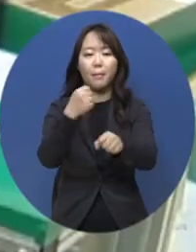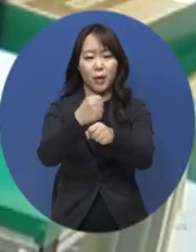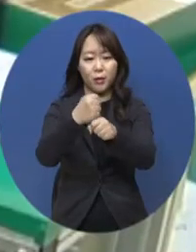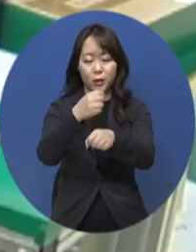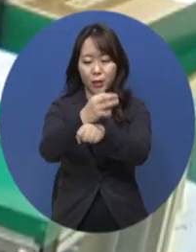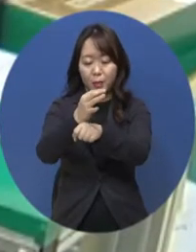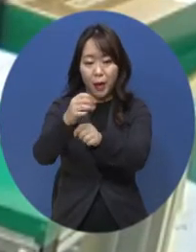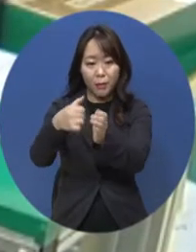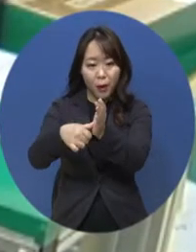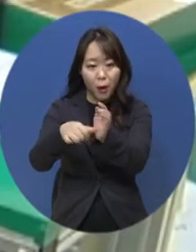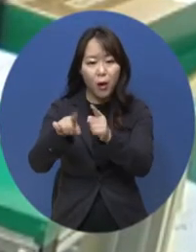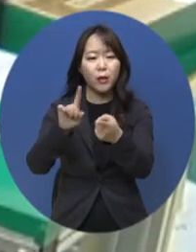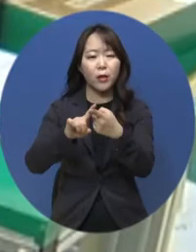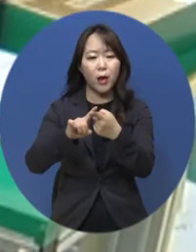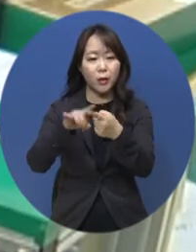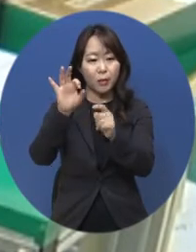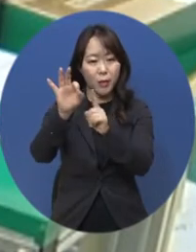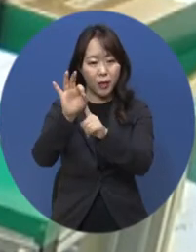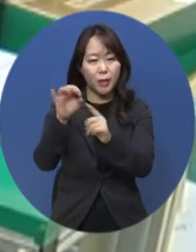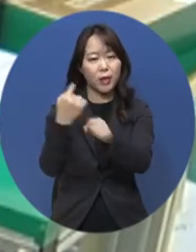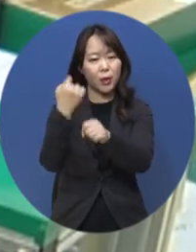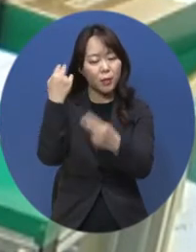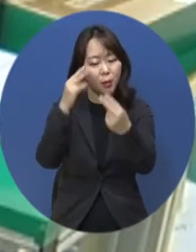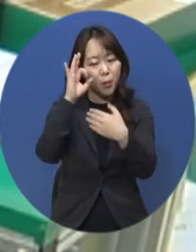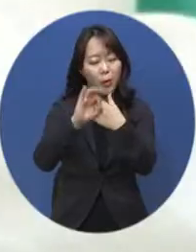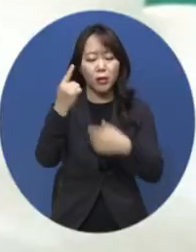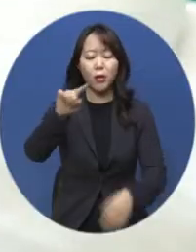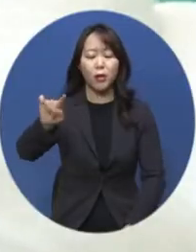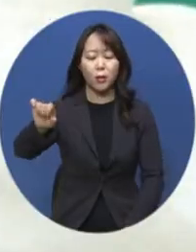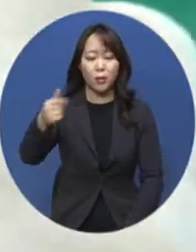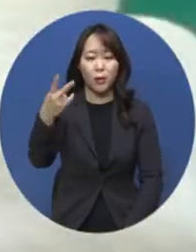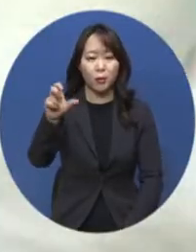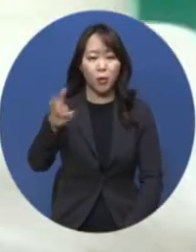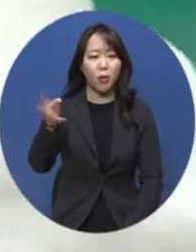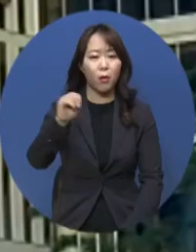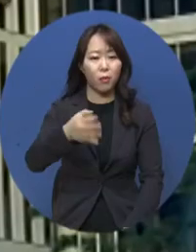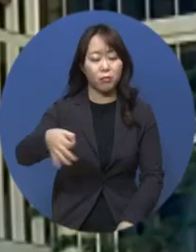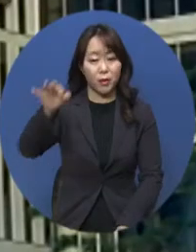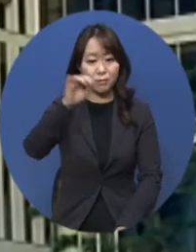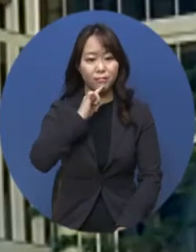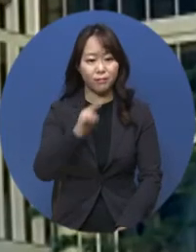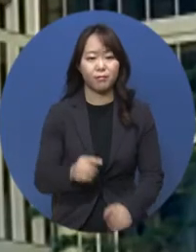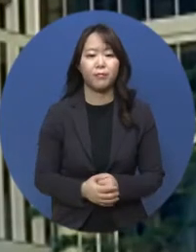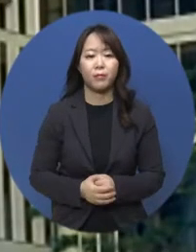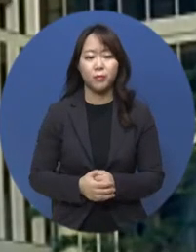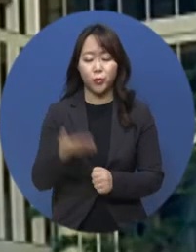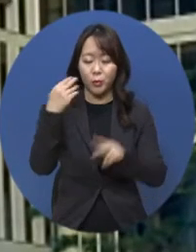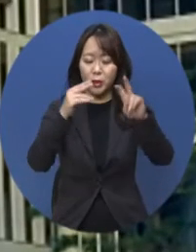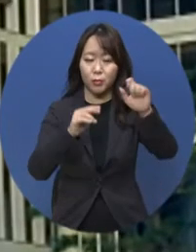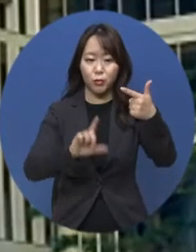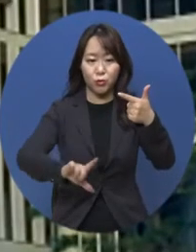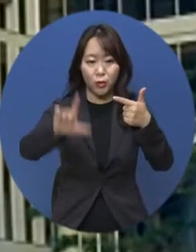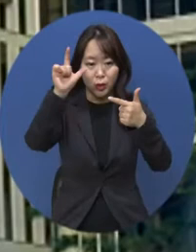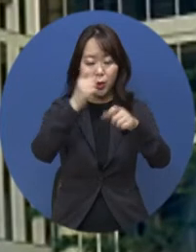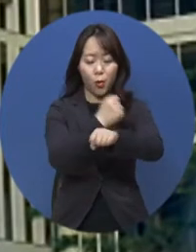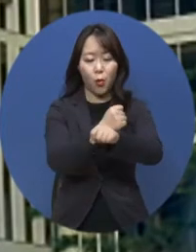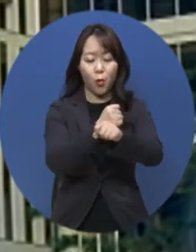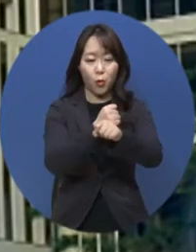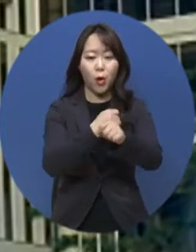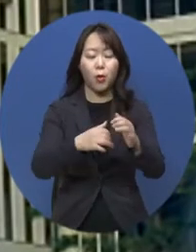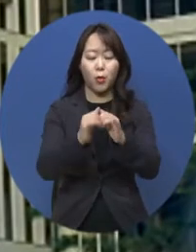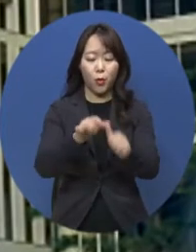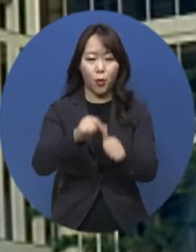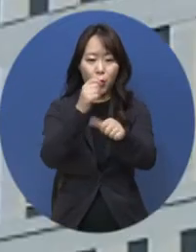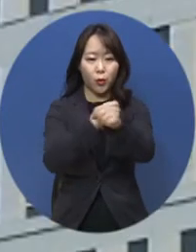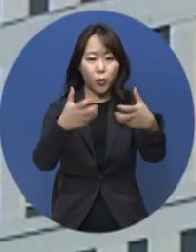전년대비 1500 25억원 상승한 것으로 나타났습니다 제 한 달 26일 고용노동부는 이같은 내용을